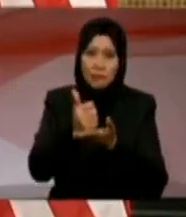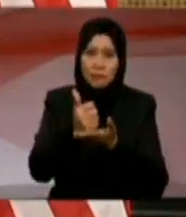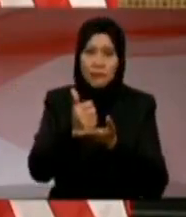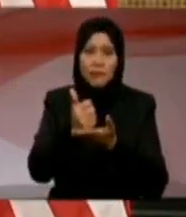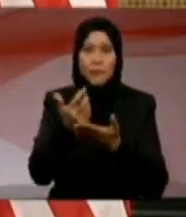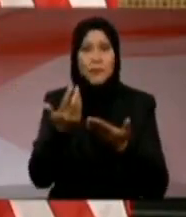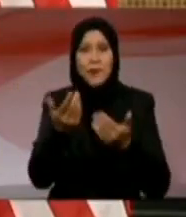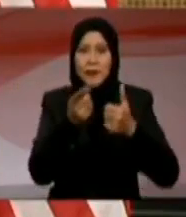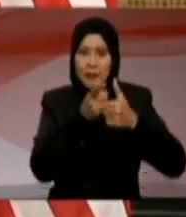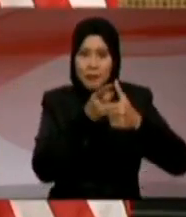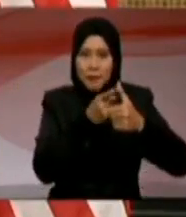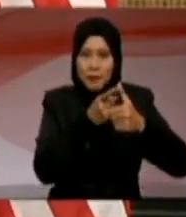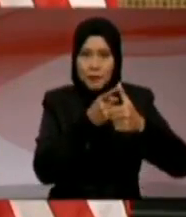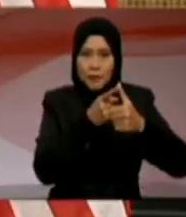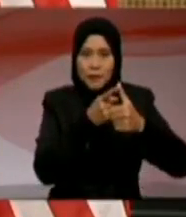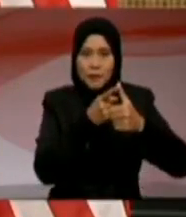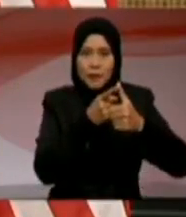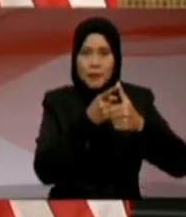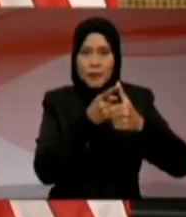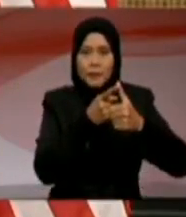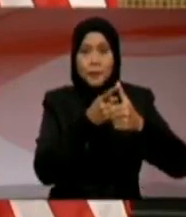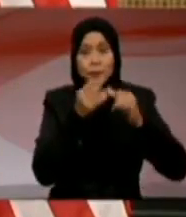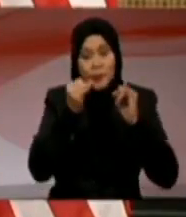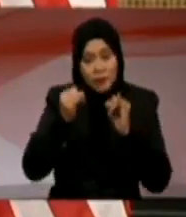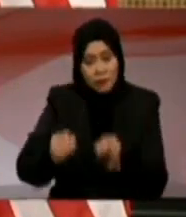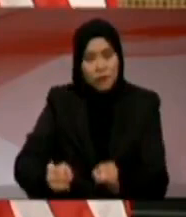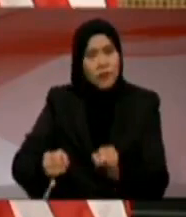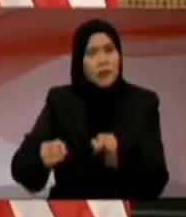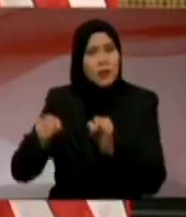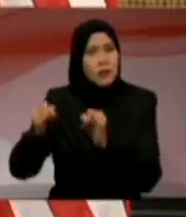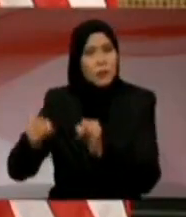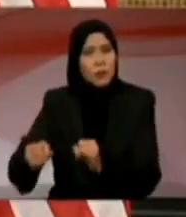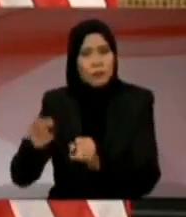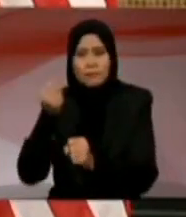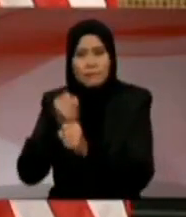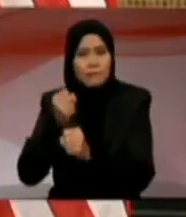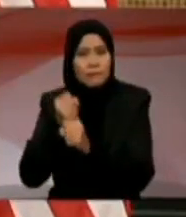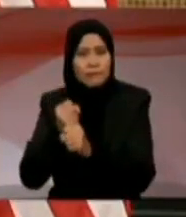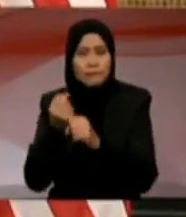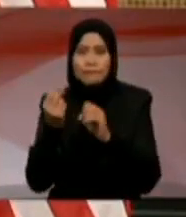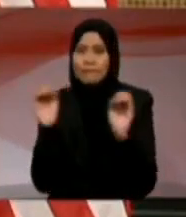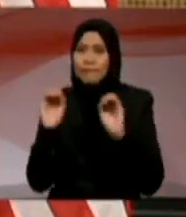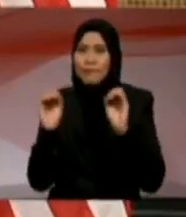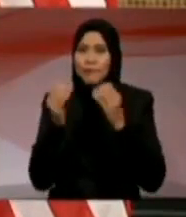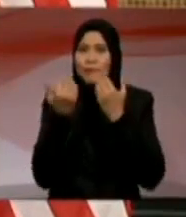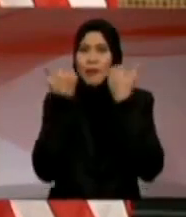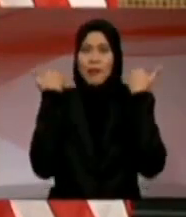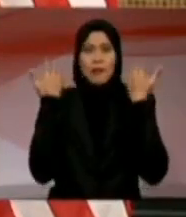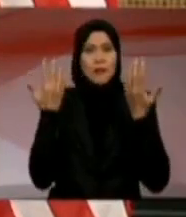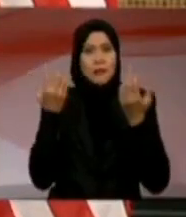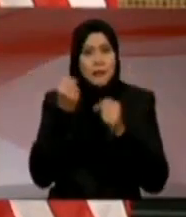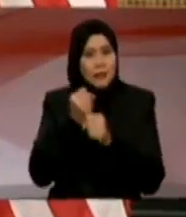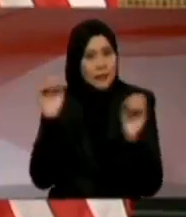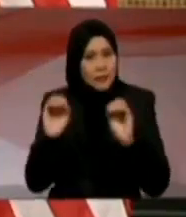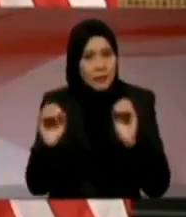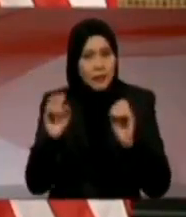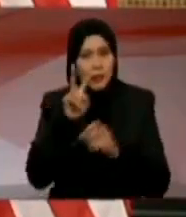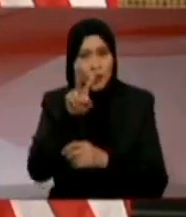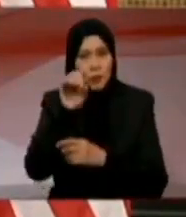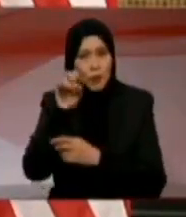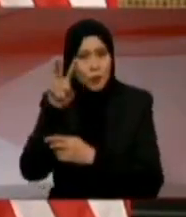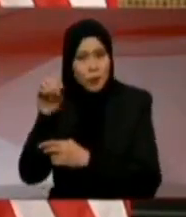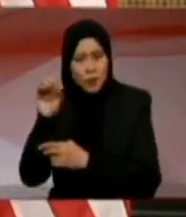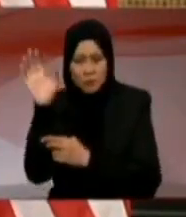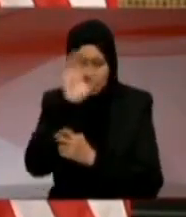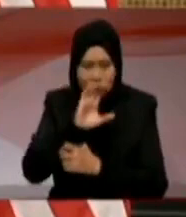yaitu pertama bagi individu yang kehilangan pekerjaan pada tahun 2020 dan masih belum